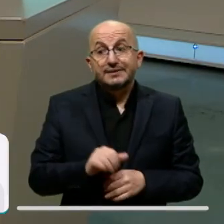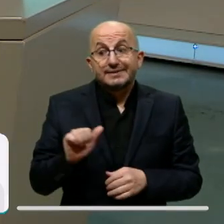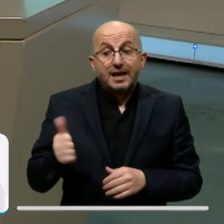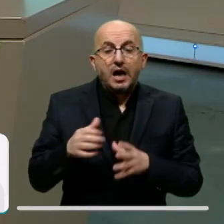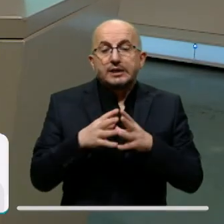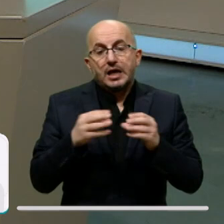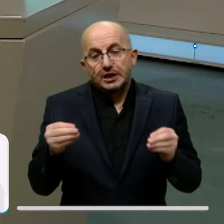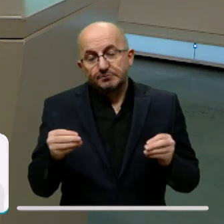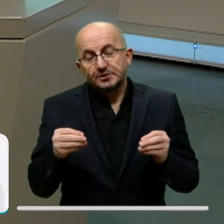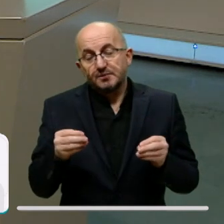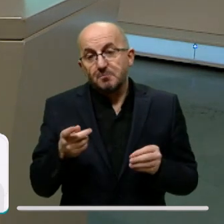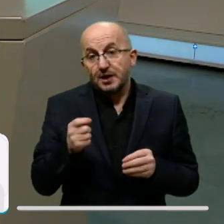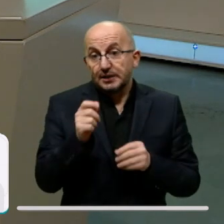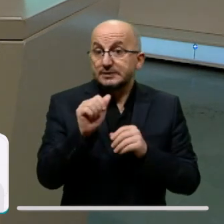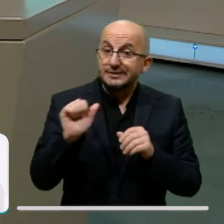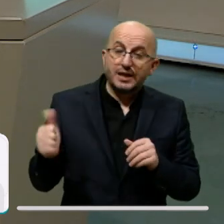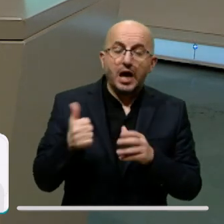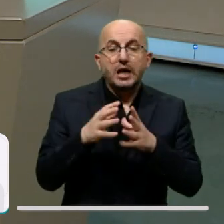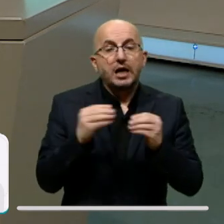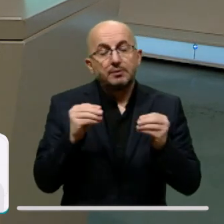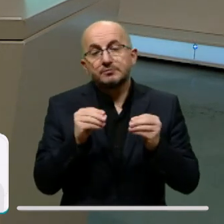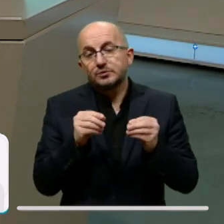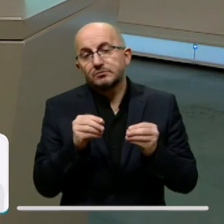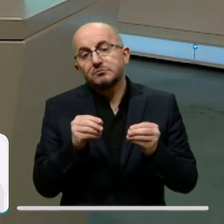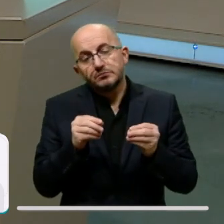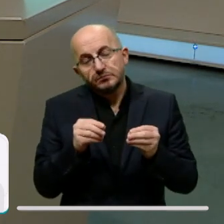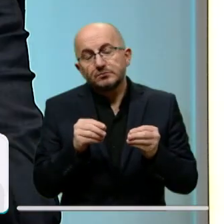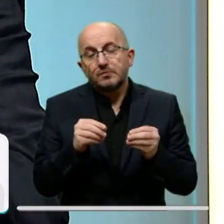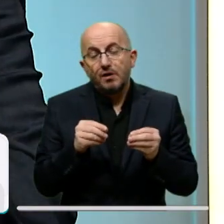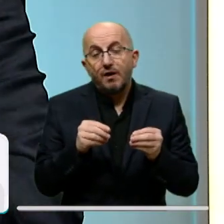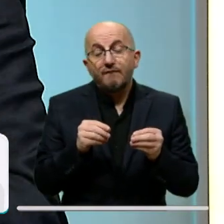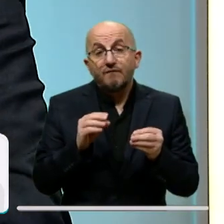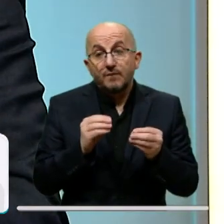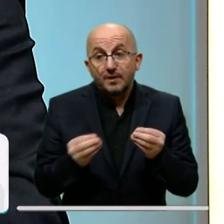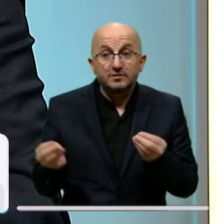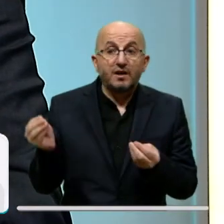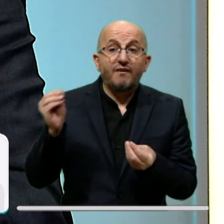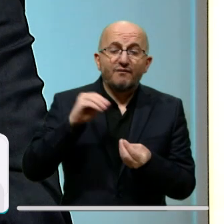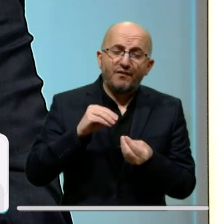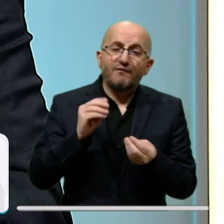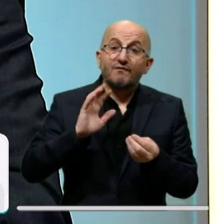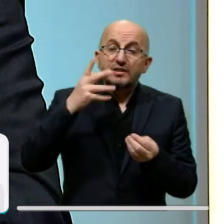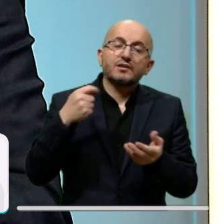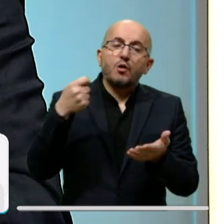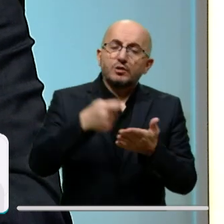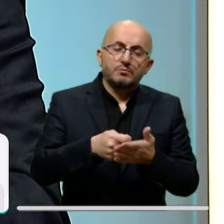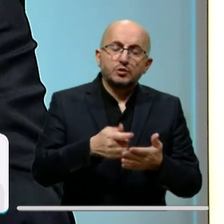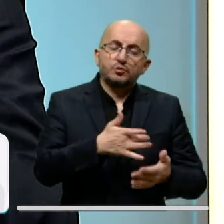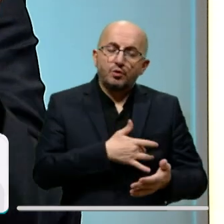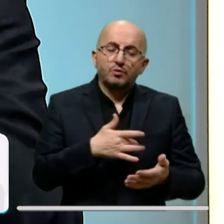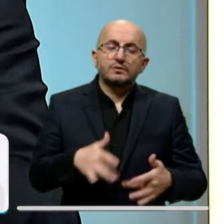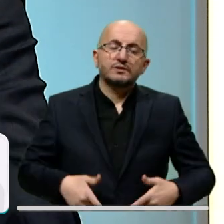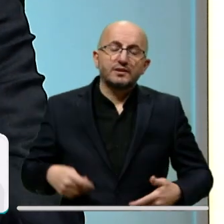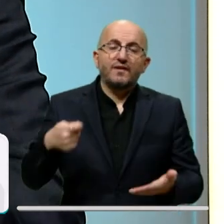Mutlaka öyledir. Yani parası biraz değer kaybetti. Tabii değer kaybetmiştir. O manada vermiştir. Efendim bu ne yapmıştır? Fazlasıyla ödemiştir. Veren kişi gönül rızasıyla